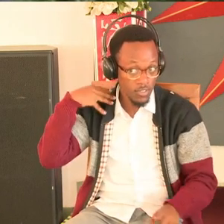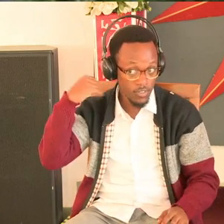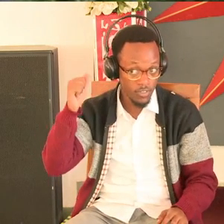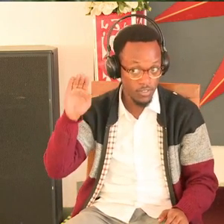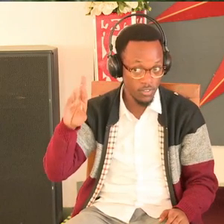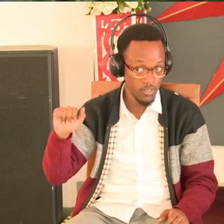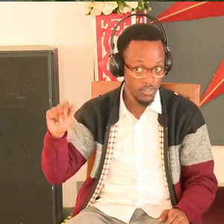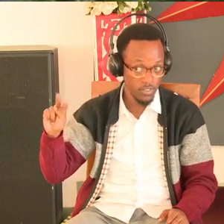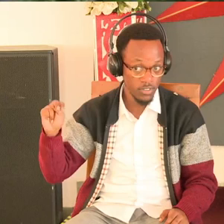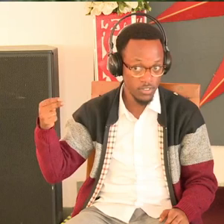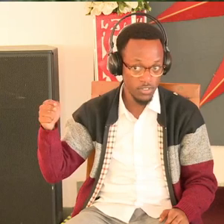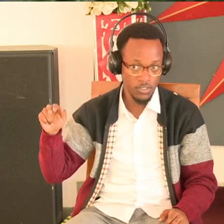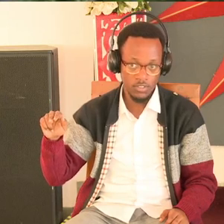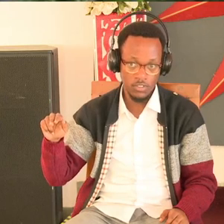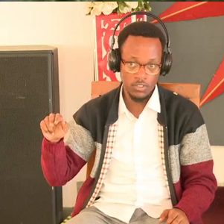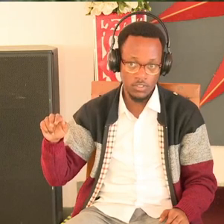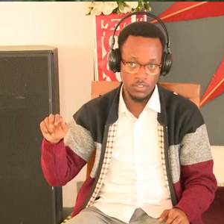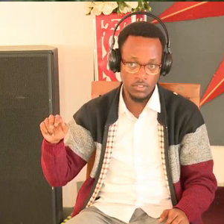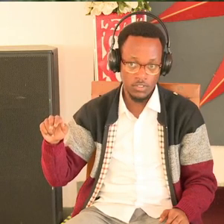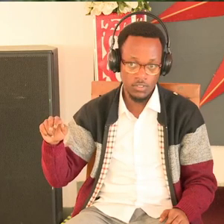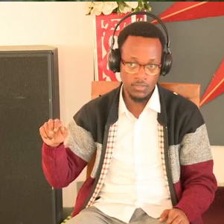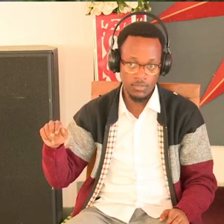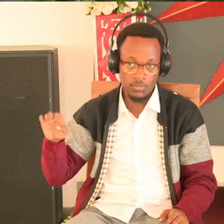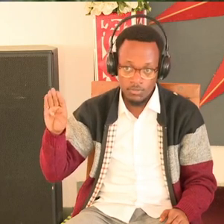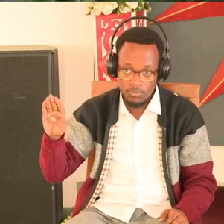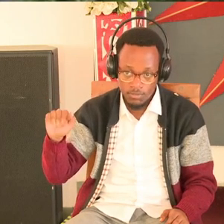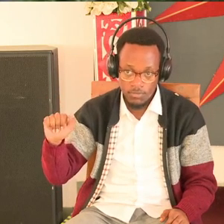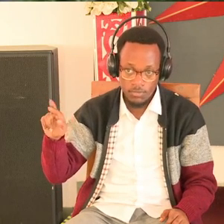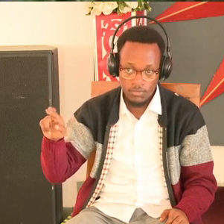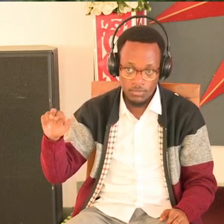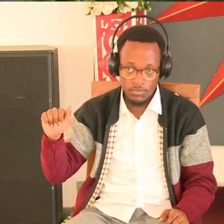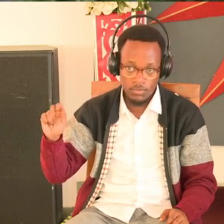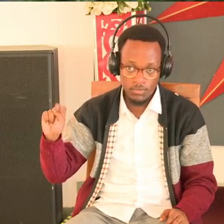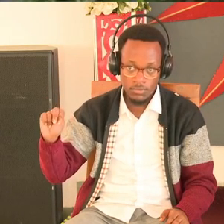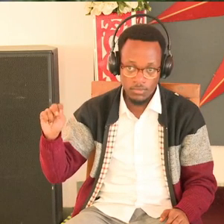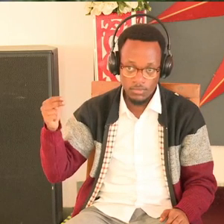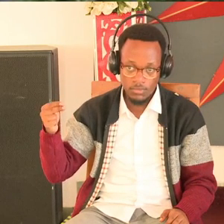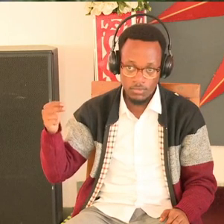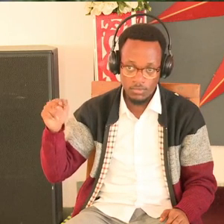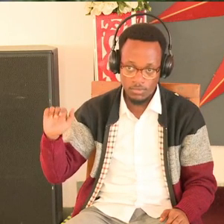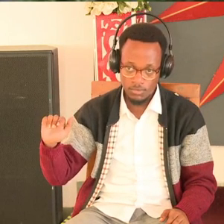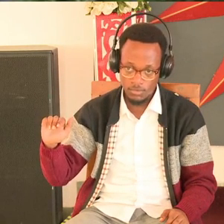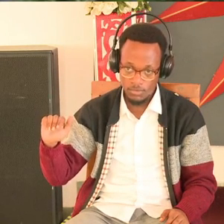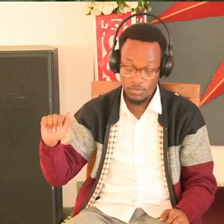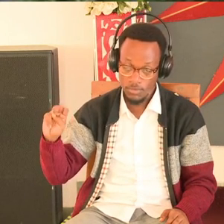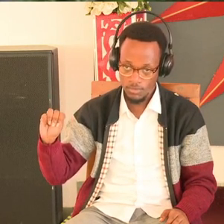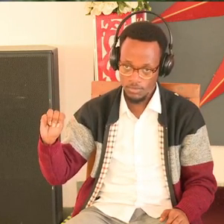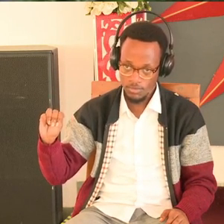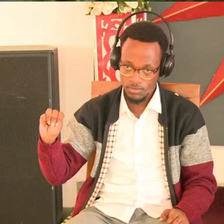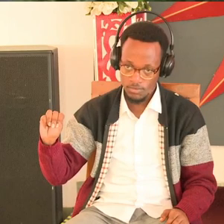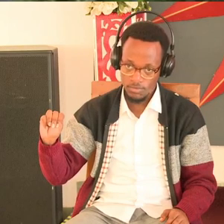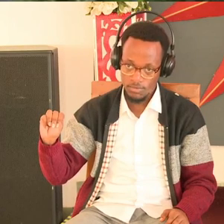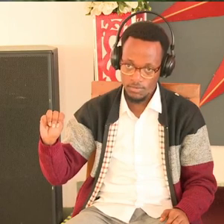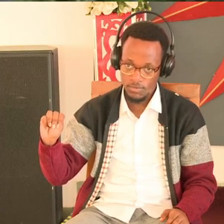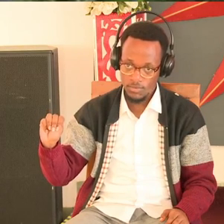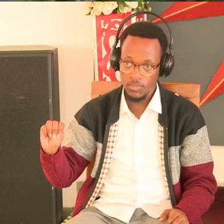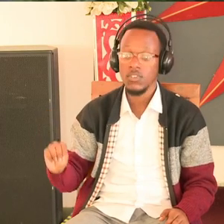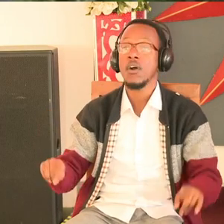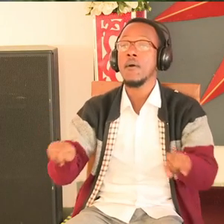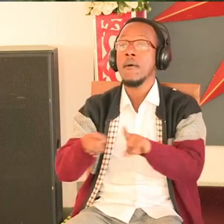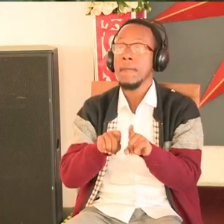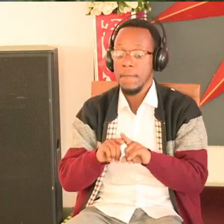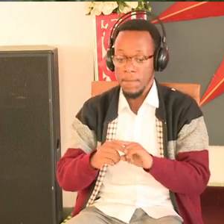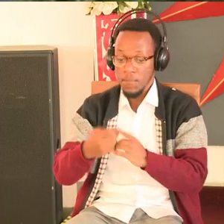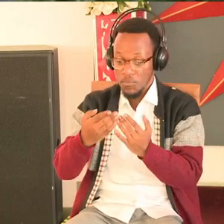yavugaga ijambo ry'Imana ritunganye kandi ryera kandi inzara nyayo y'ukuri